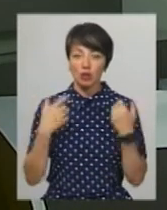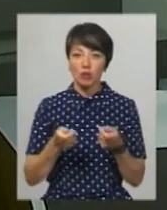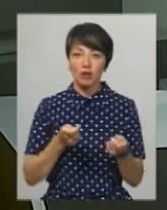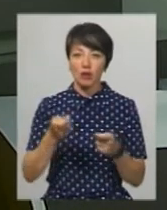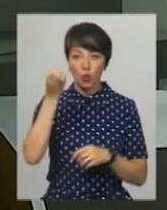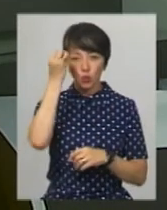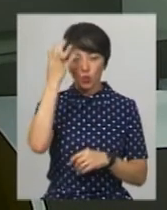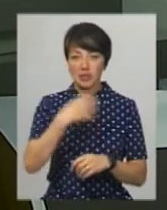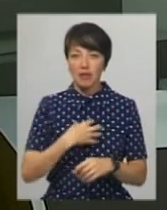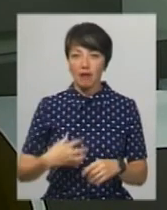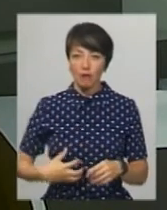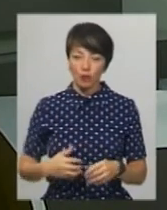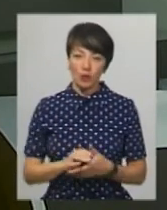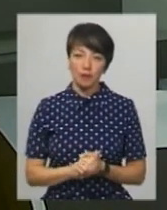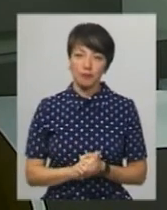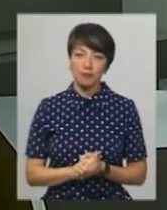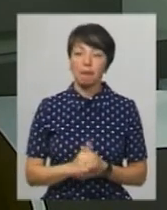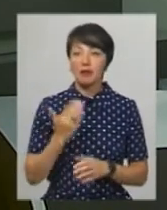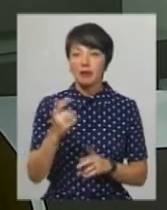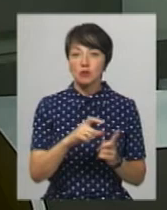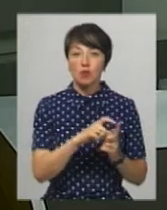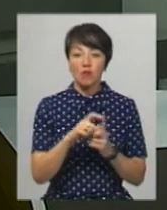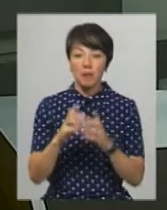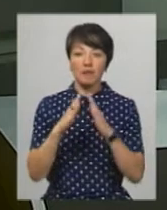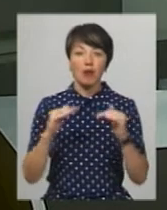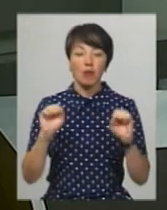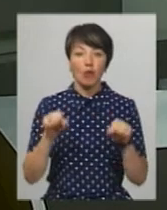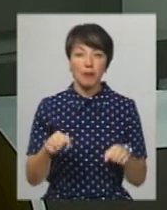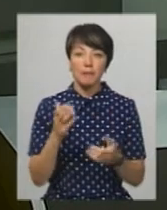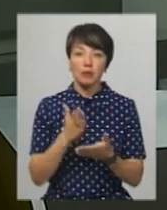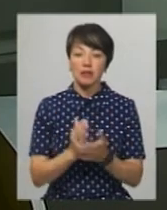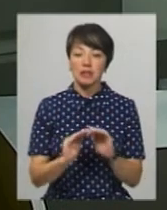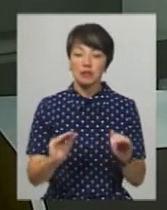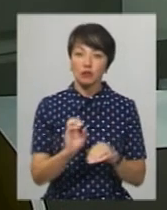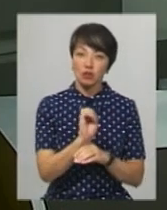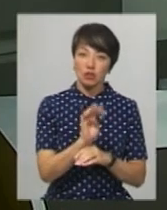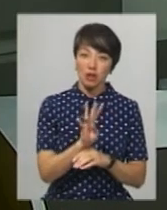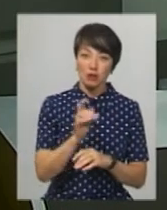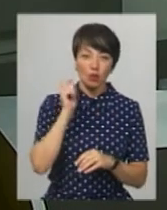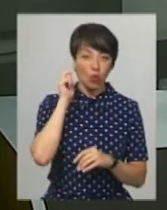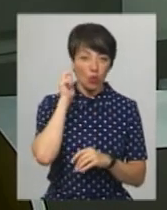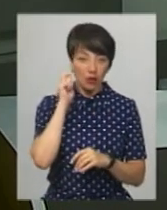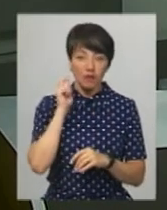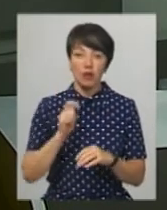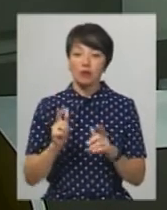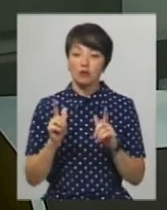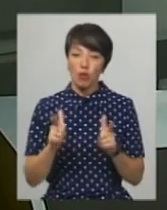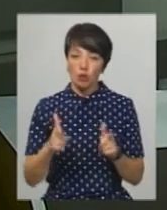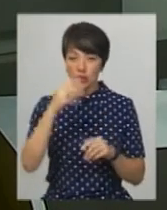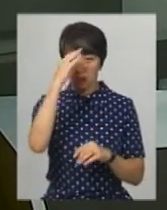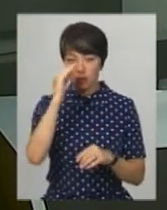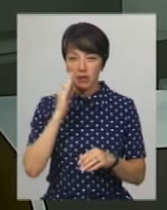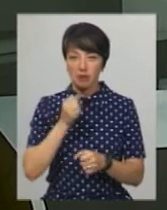управління культури Славути Тамара Іванюк. За її словами, у таборі могли перебувати діти від 14 років. З погодження батьків